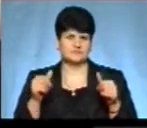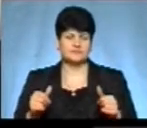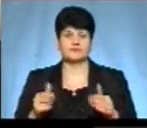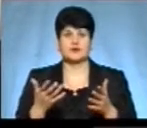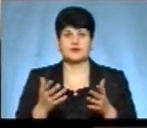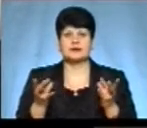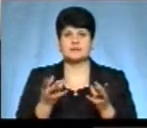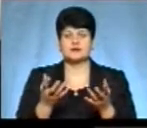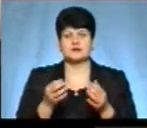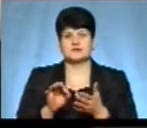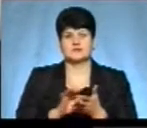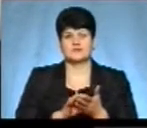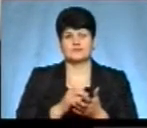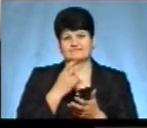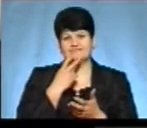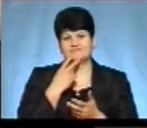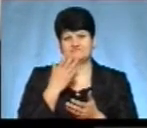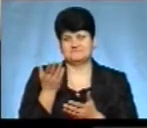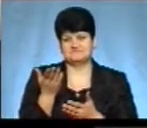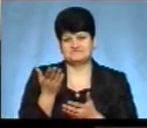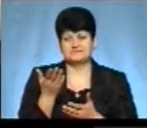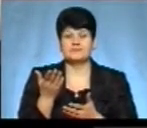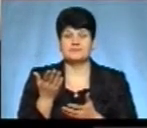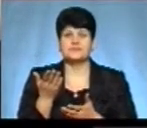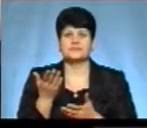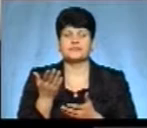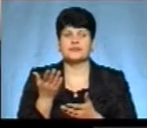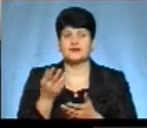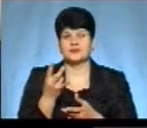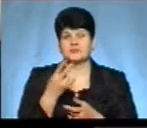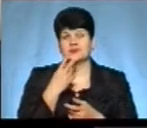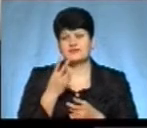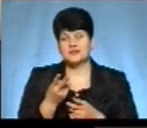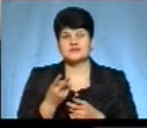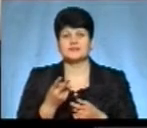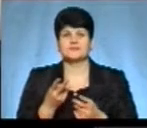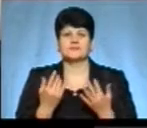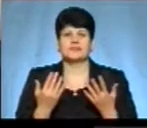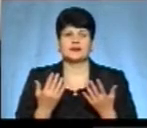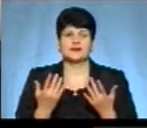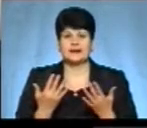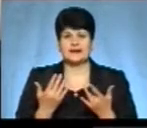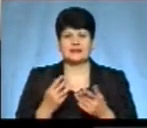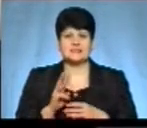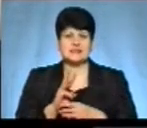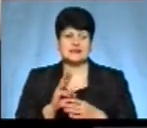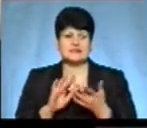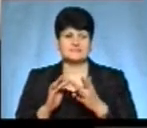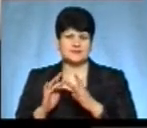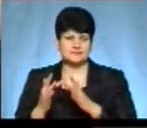потрібно сприймати критично. Потрібно дивитися також декілька сайтів,